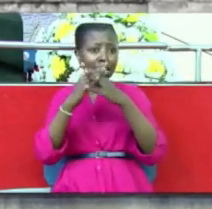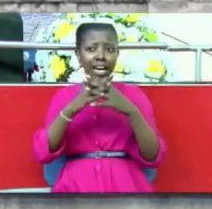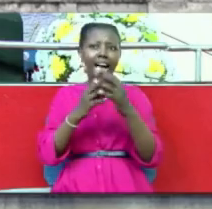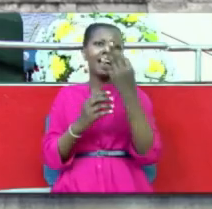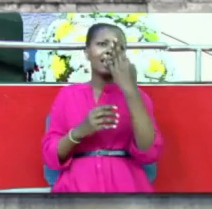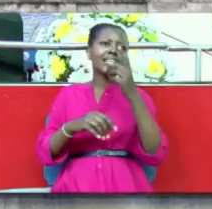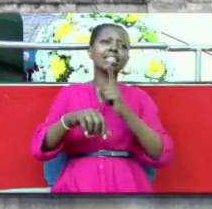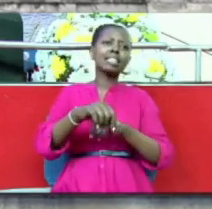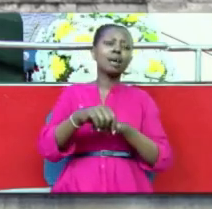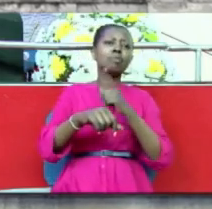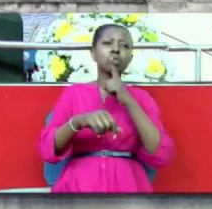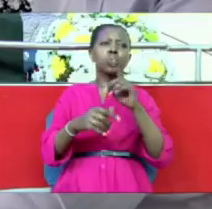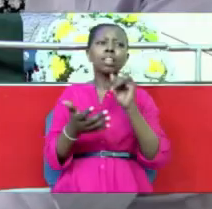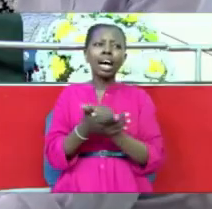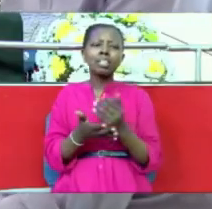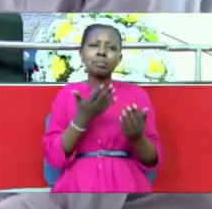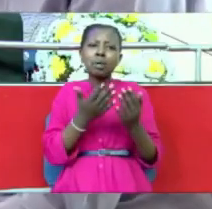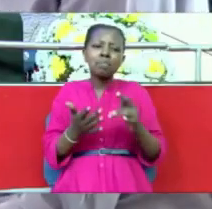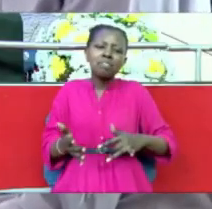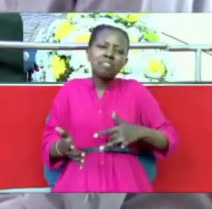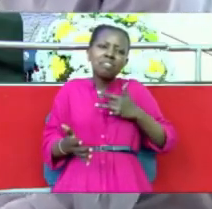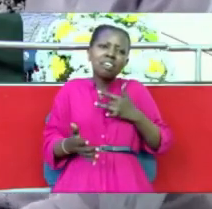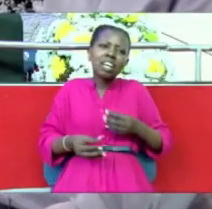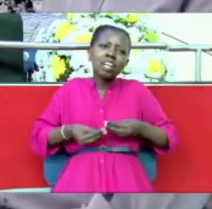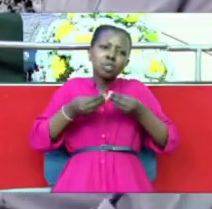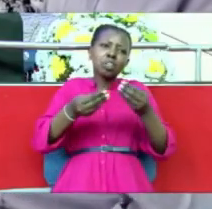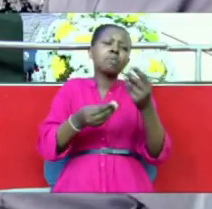unarudia tena. By the way, gushia neku kuirita ndradhi,